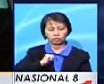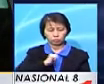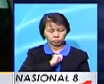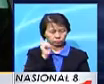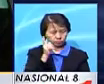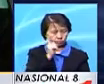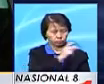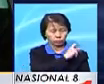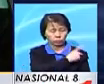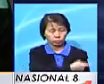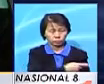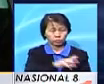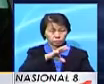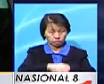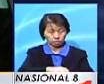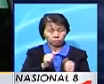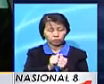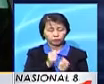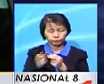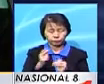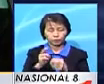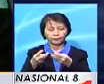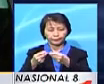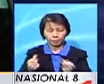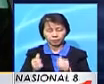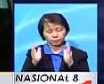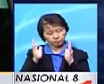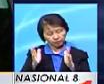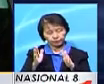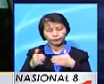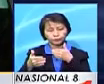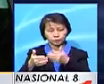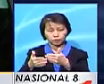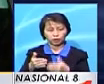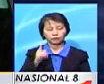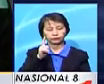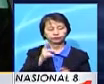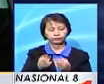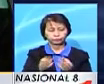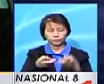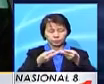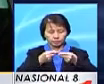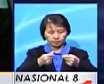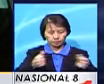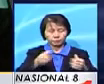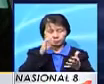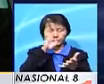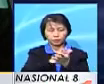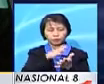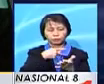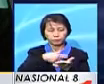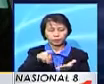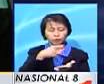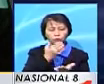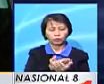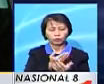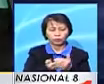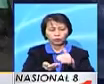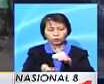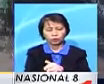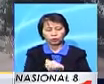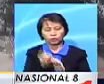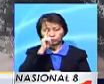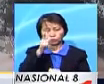terlibat dan pengusaha-pengusaha pasir dalam tempoh terdekat. Semua pengusaha pasir terlibat dipercayai telah membayar wang rasuah